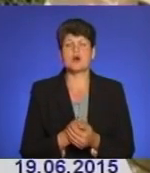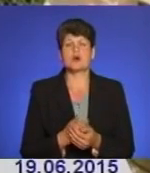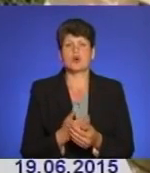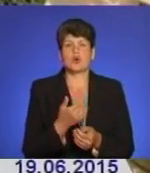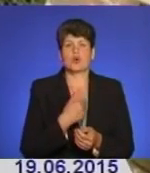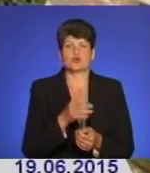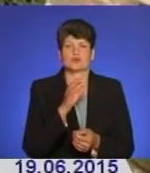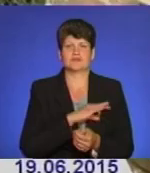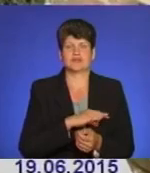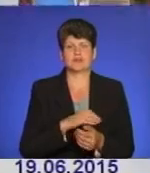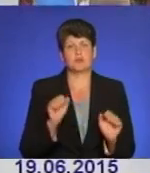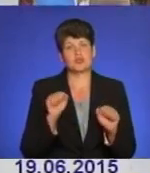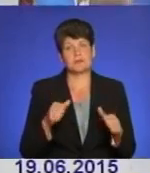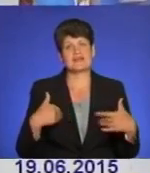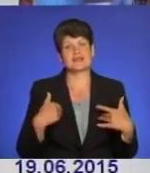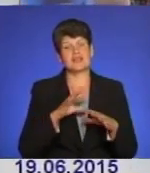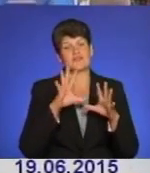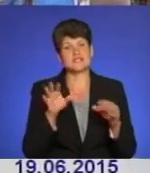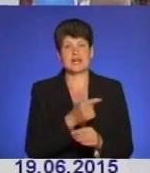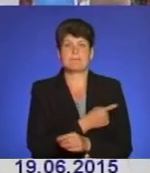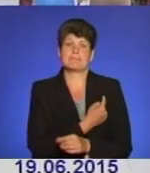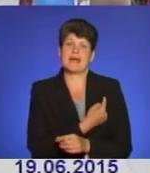нагодою, привітати всіх медиків